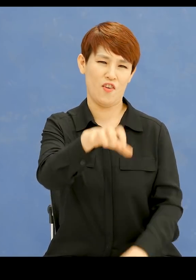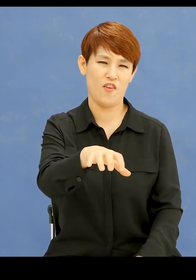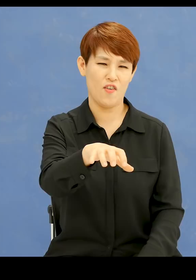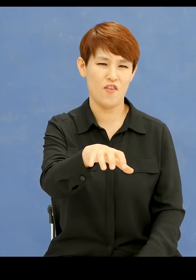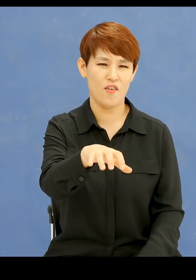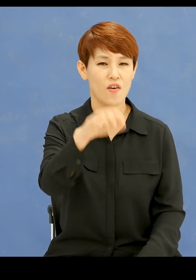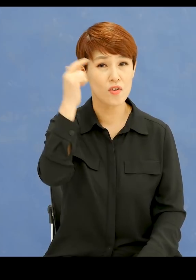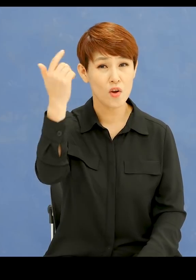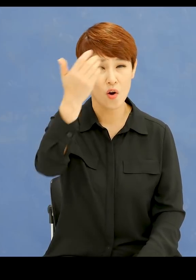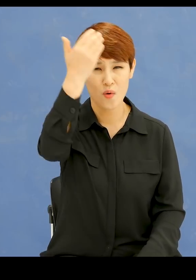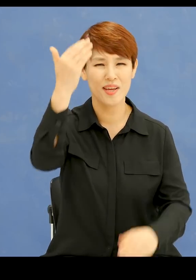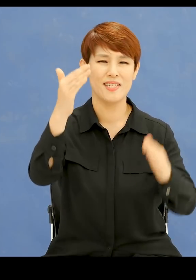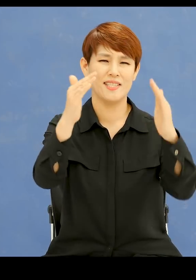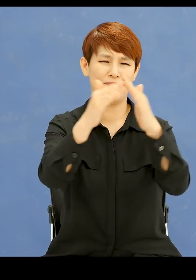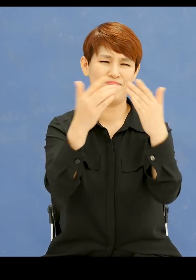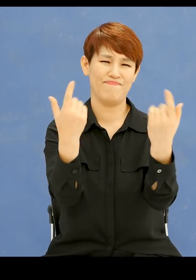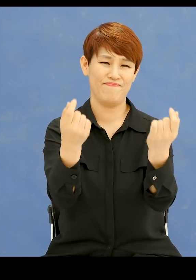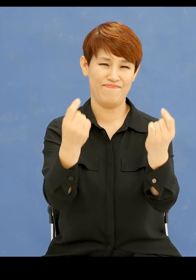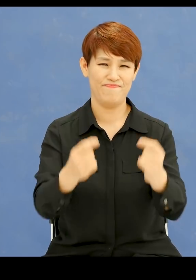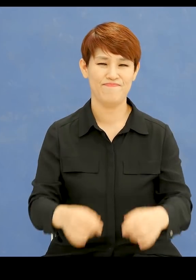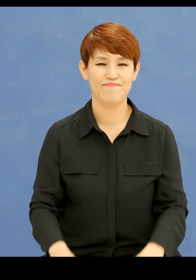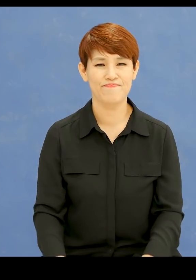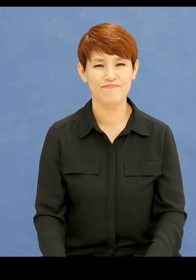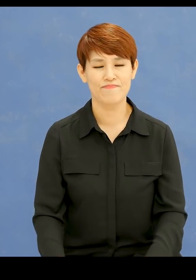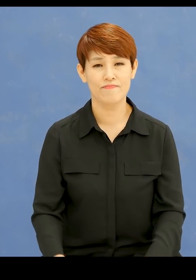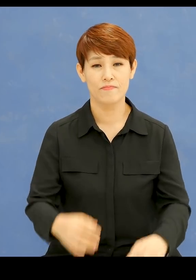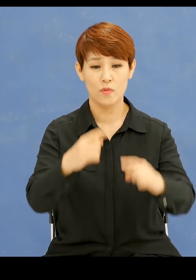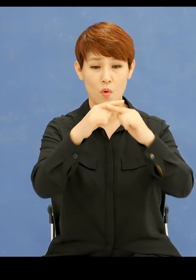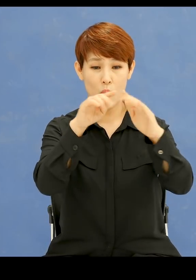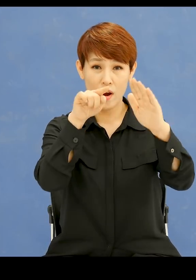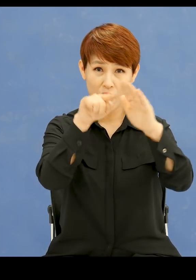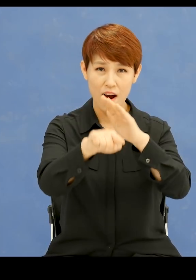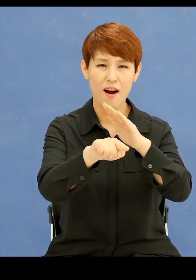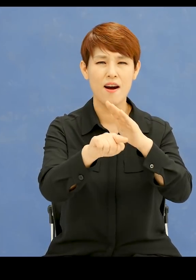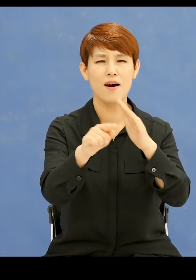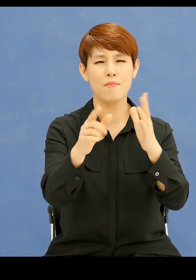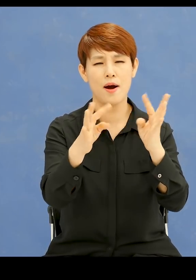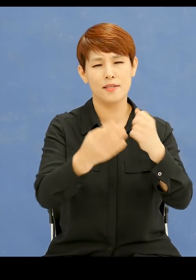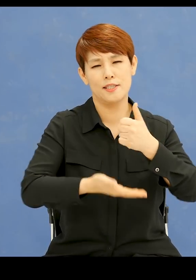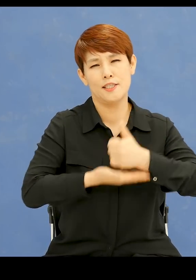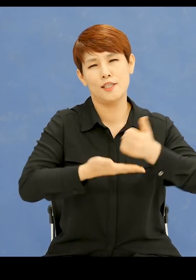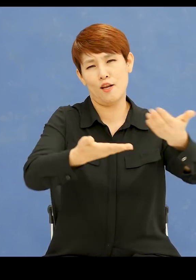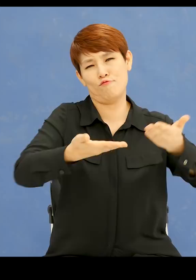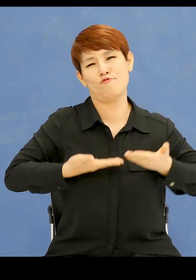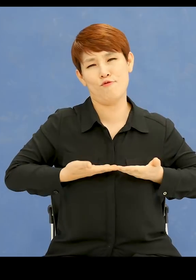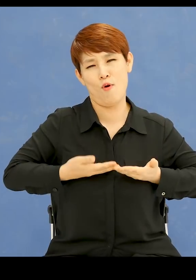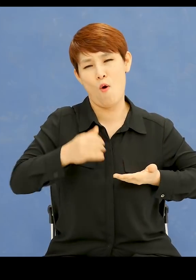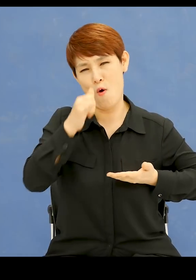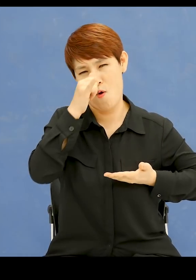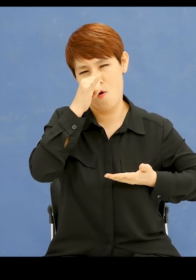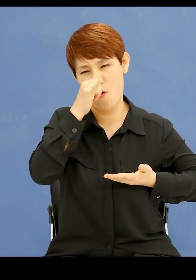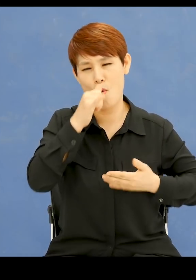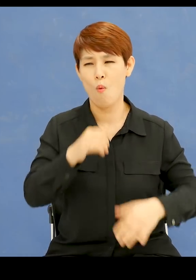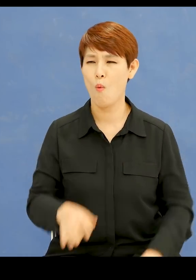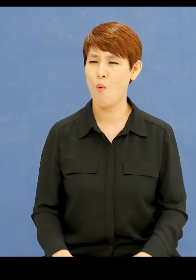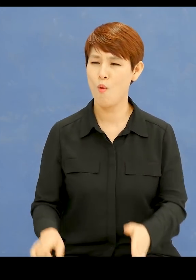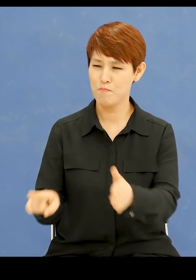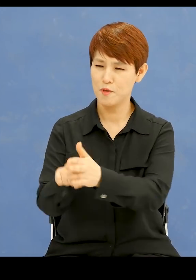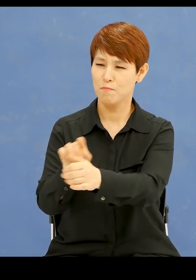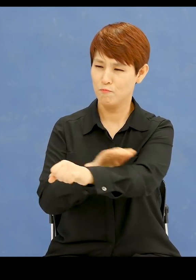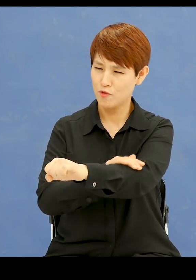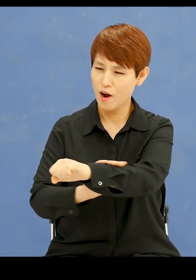진정한 집이었고요. 또 교회 가면은 또 칭찬해 주시는 분들도 계시고 신앙생활 너무 잘한다고 또